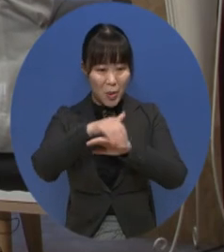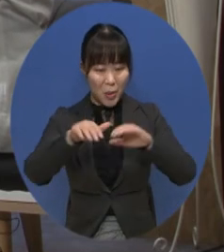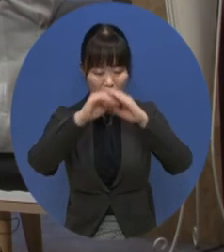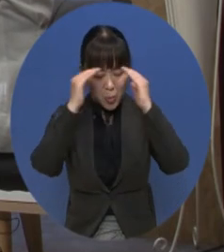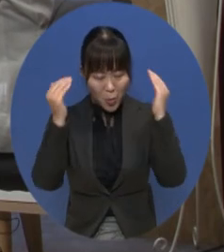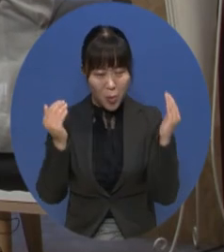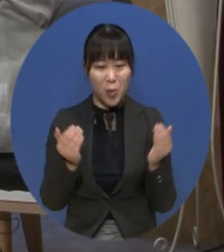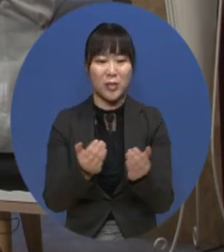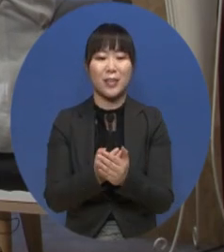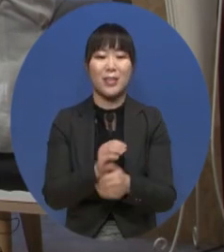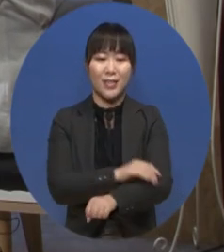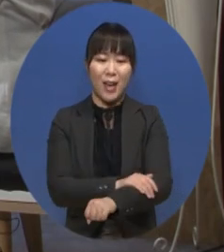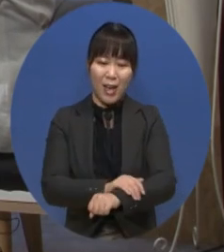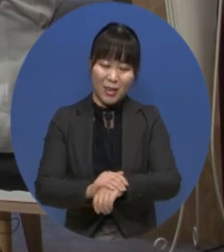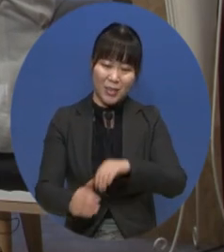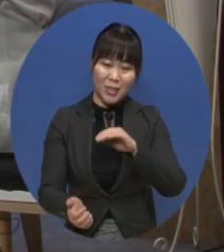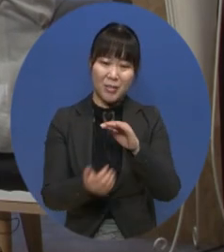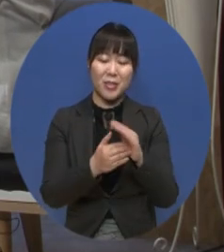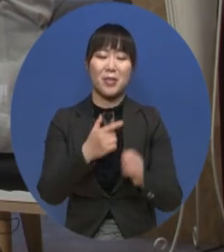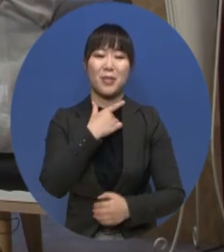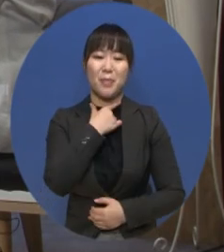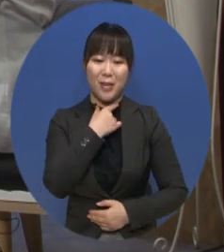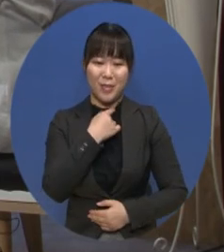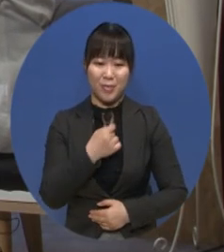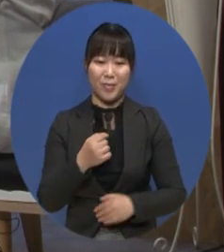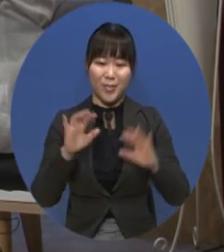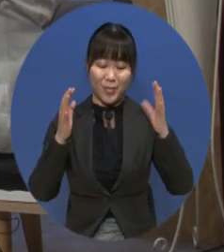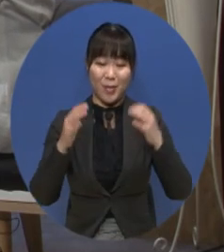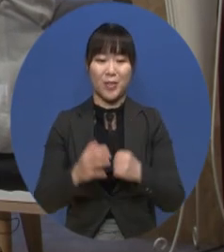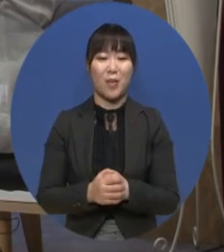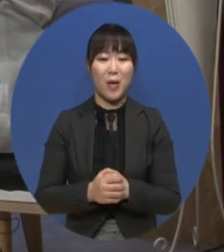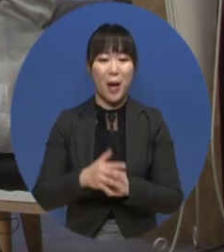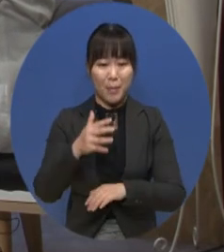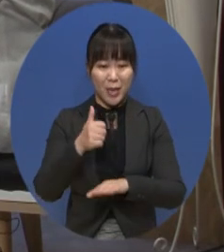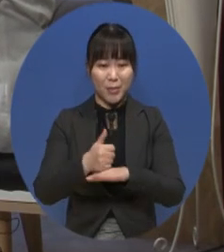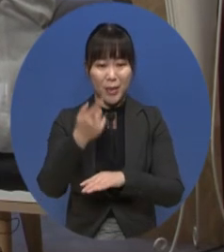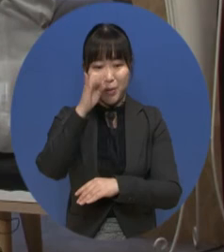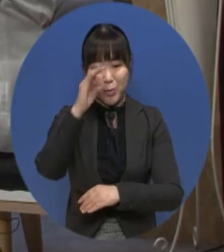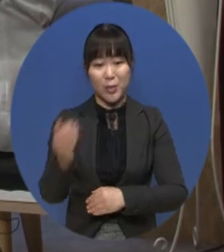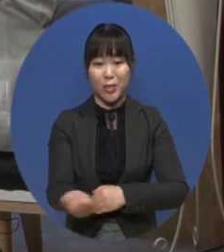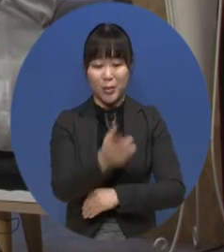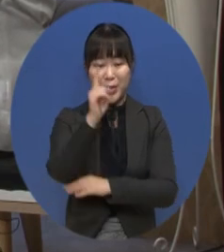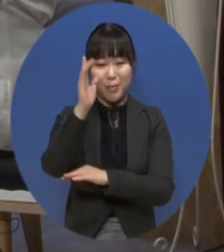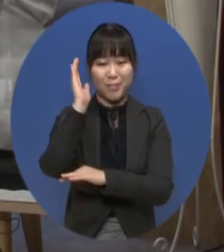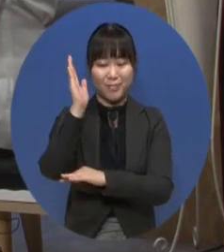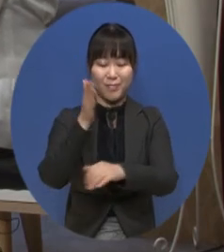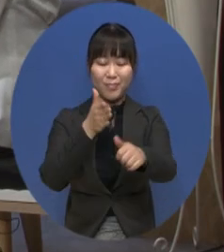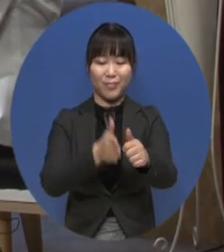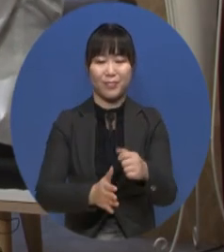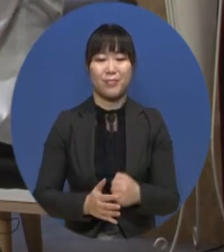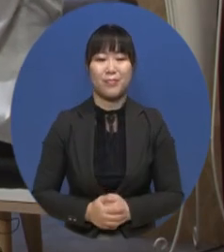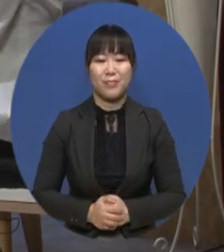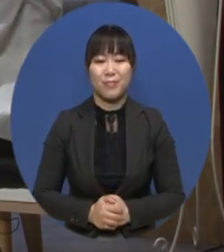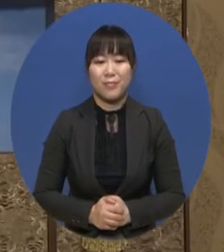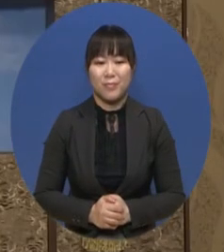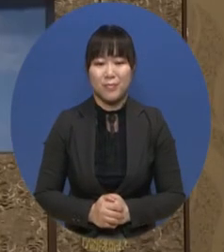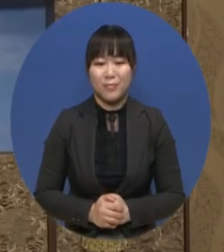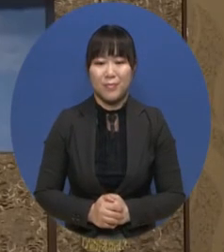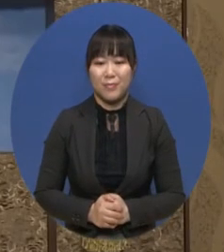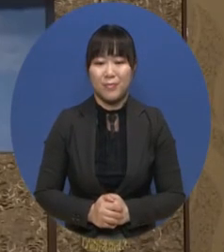모든 일들이 더잘 이루어질 수 있기를 응원하면서 마지막으로 시청자분들께 한 말씀 해주시기